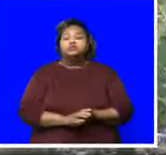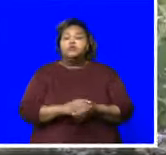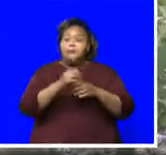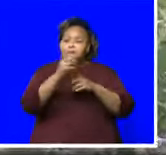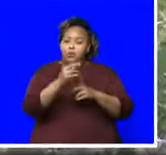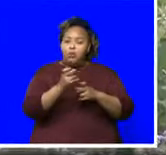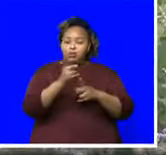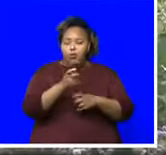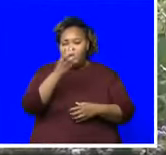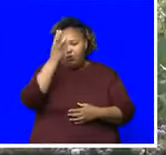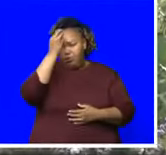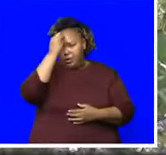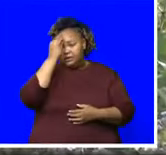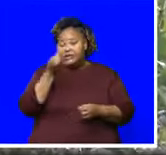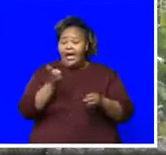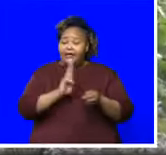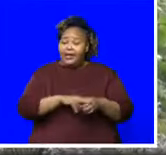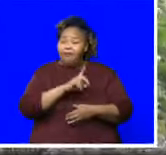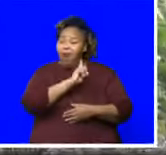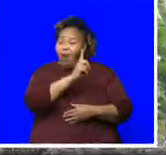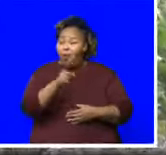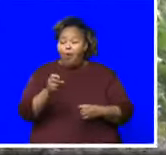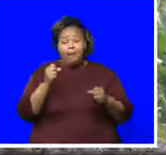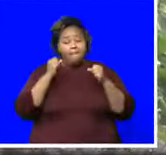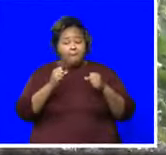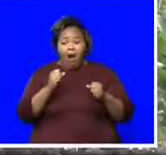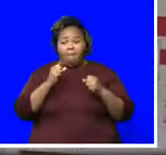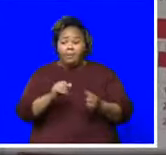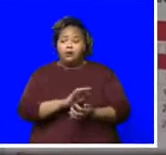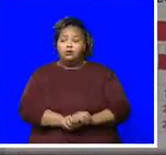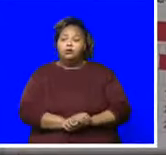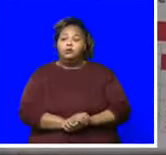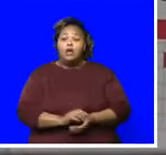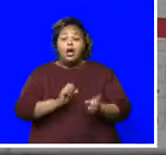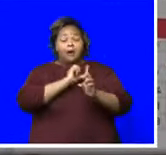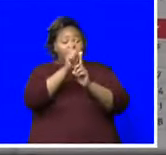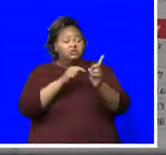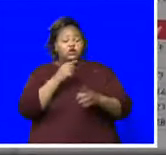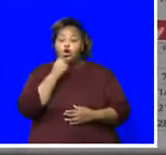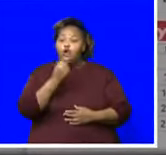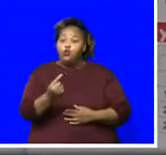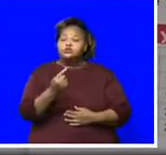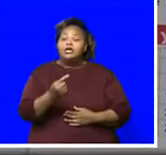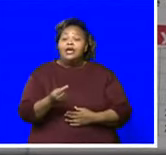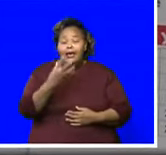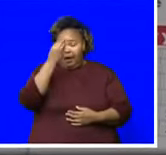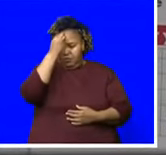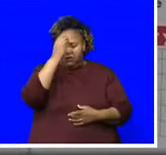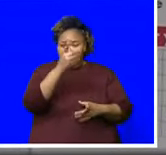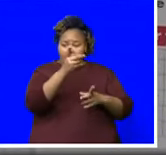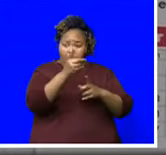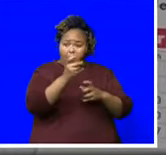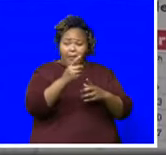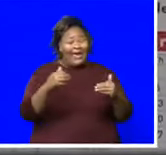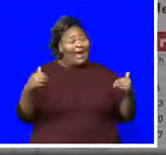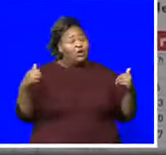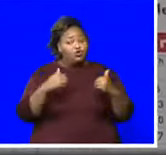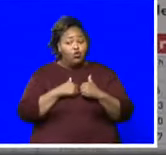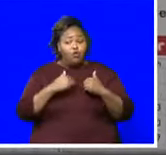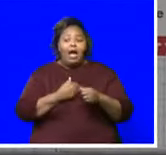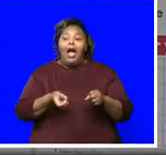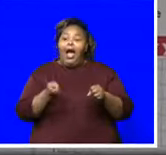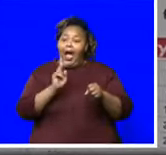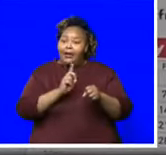uthi lokudutshulwa kwaleliphoyisa akuphatamisi nje kuphela kodwa kungacikela phansi kusebenza kwemithetho